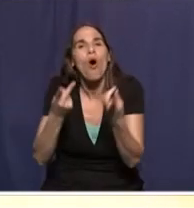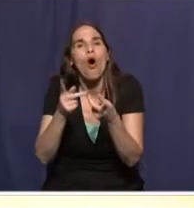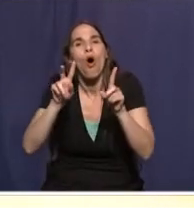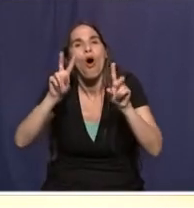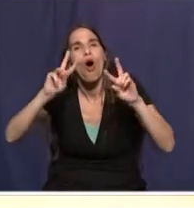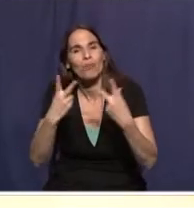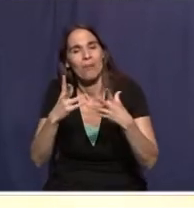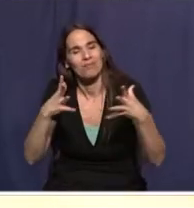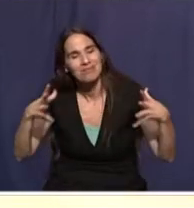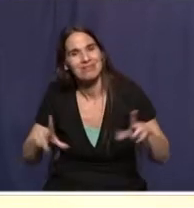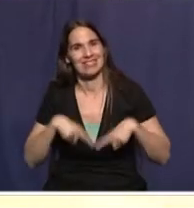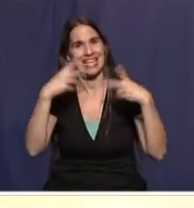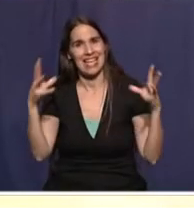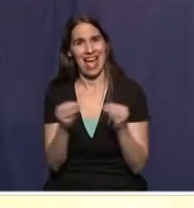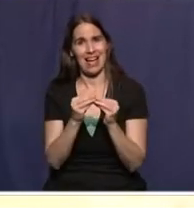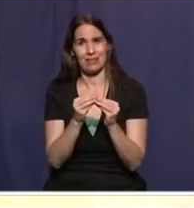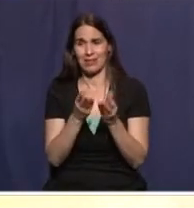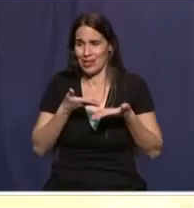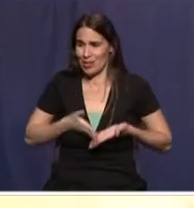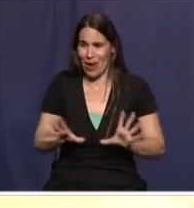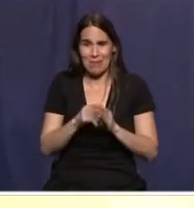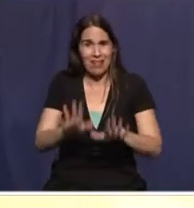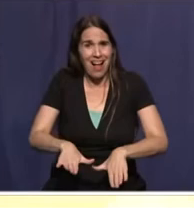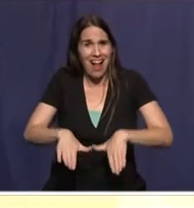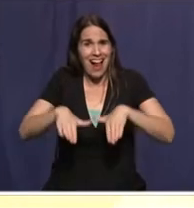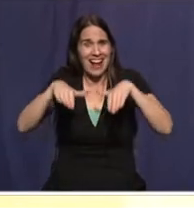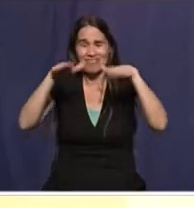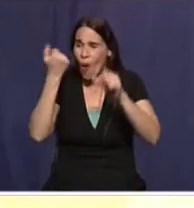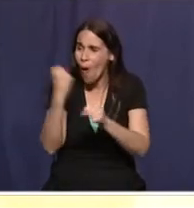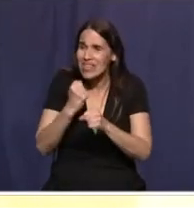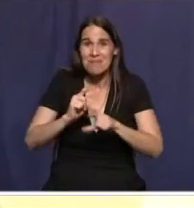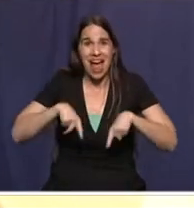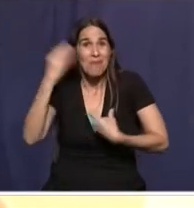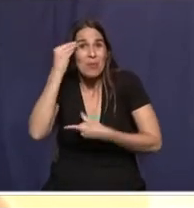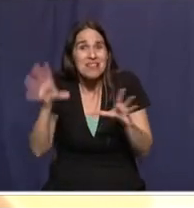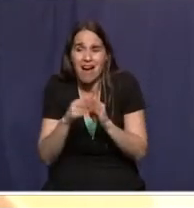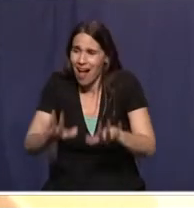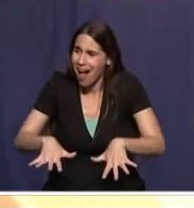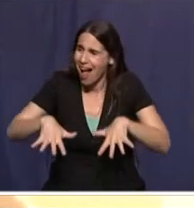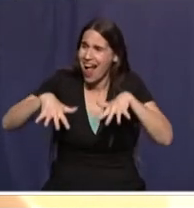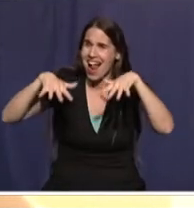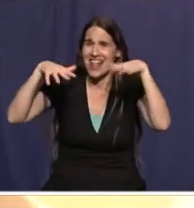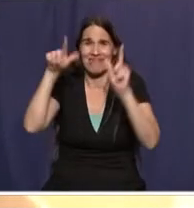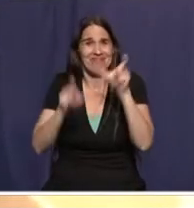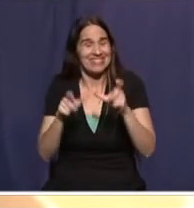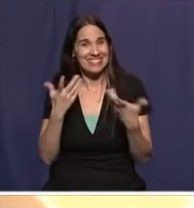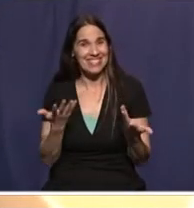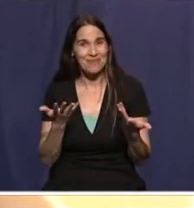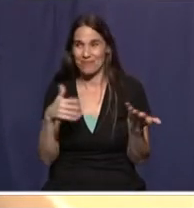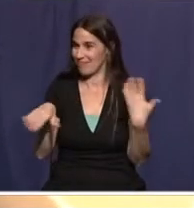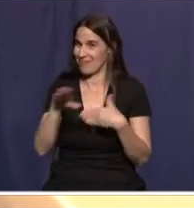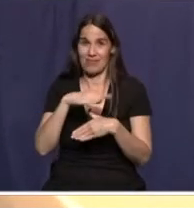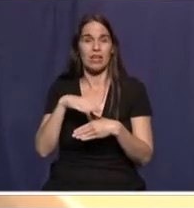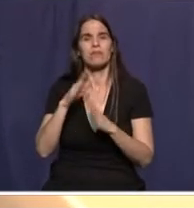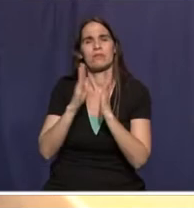המשותפת. אנחנו נולדים יחד, גדלים יחד, עובדים, לומדים, חיים יחד כאזרחים, ומוטב אגב, וזו פנייה לקברניטי